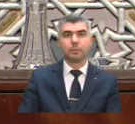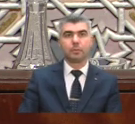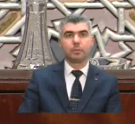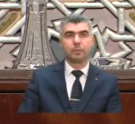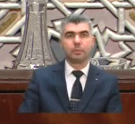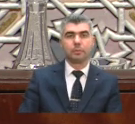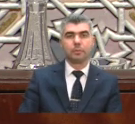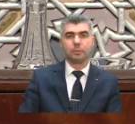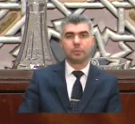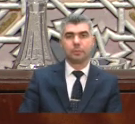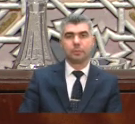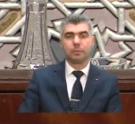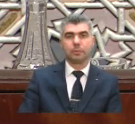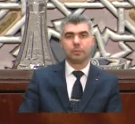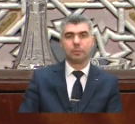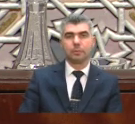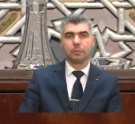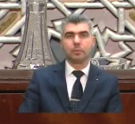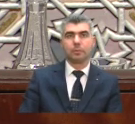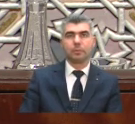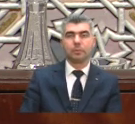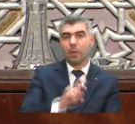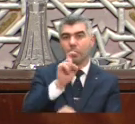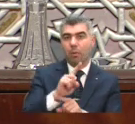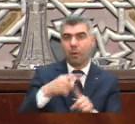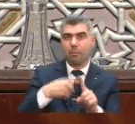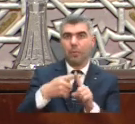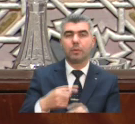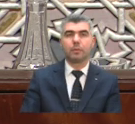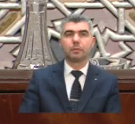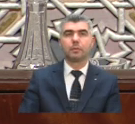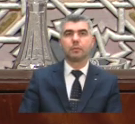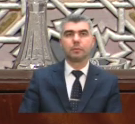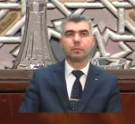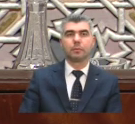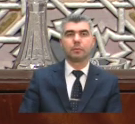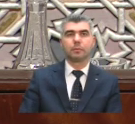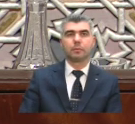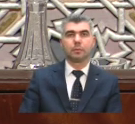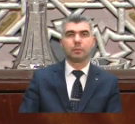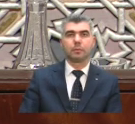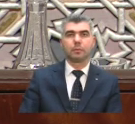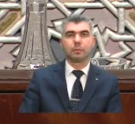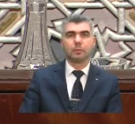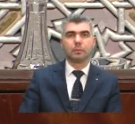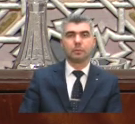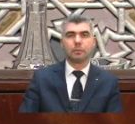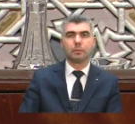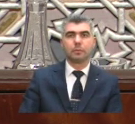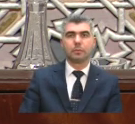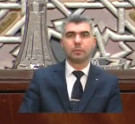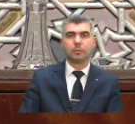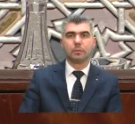يخليكم الله يخليكم، هل هناك تعقيب إضافي؟ تفضل السيد الرئيس. الله